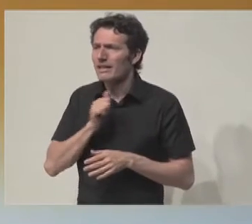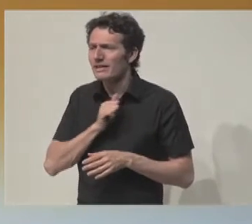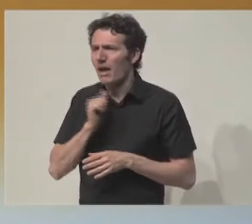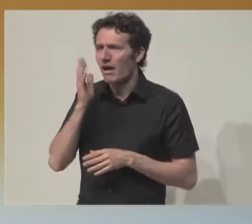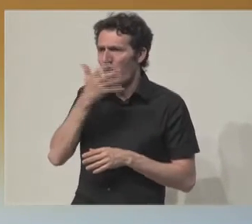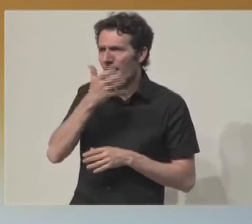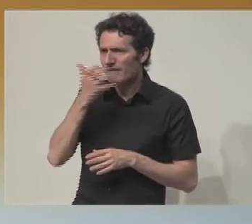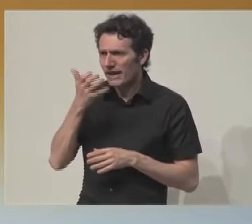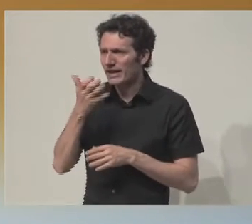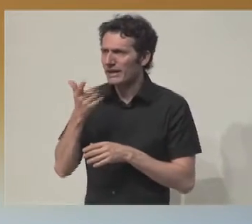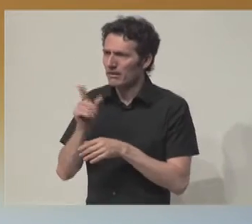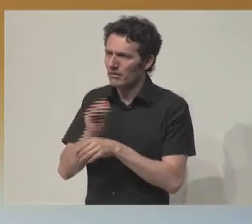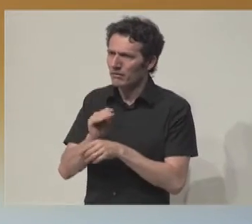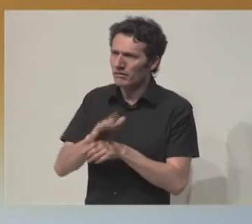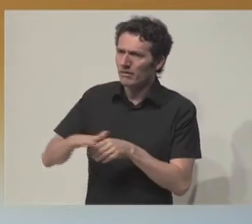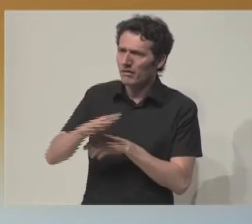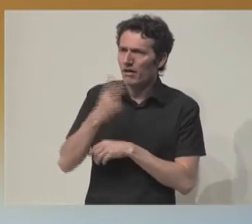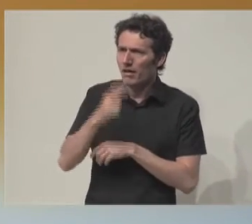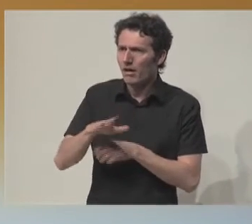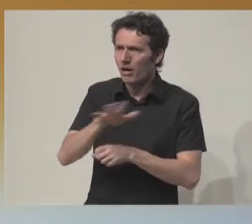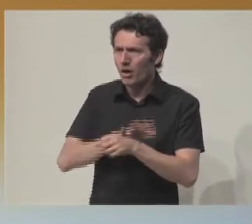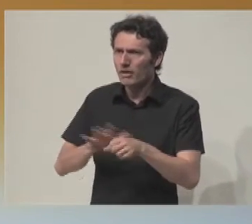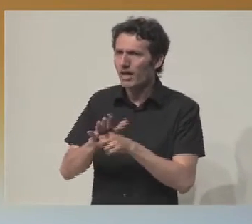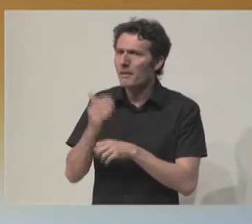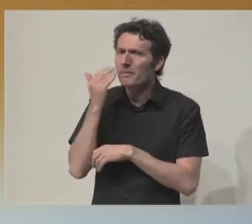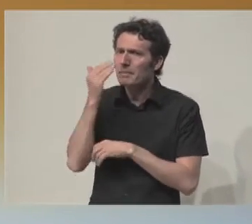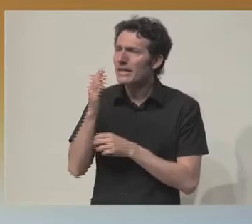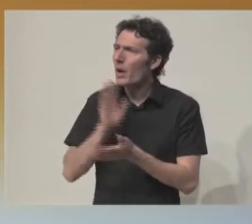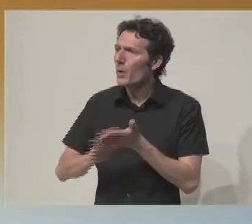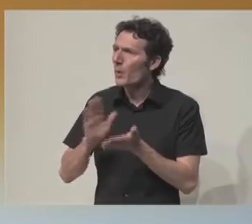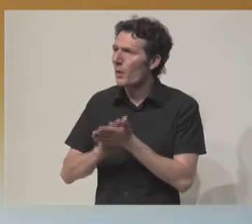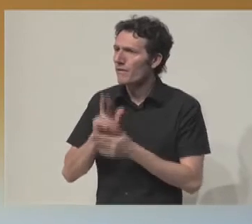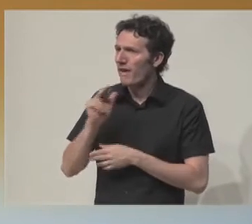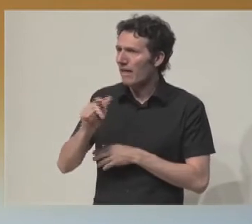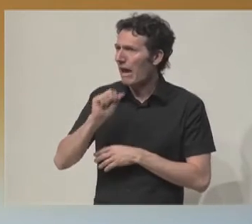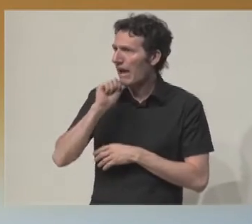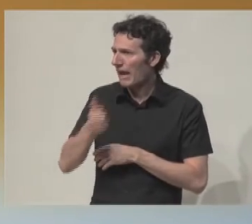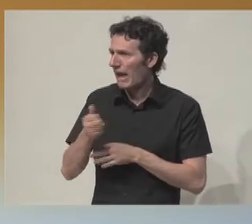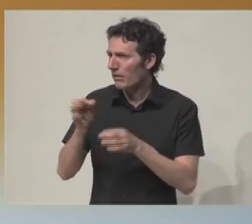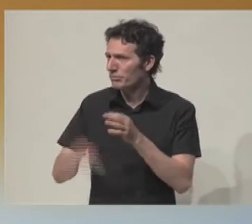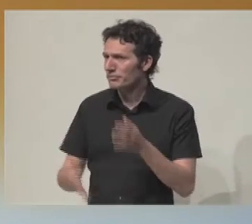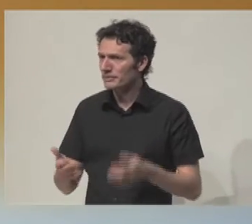les consommateurs leur continent si vous ne faites pas ça vous ne faites rien